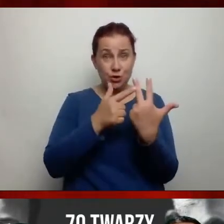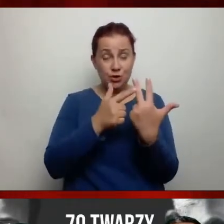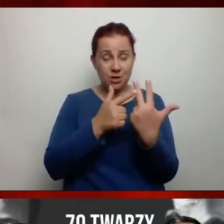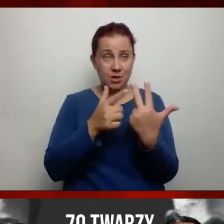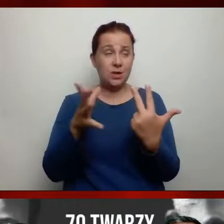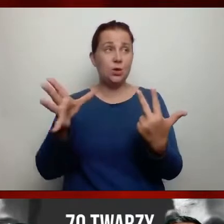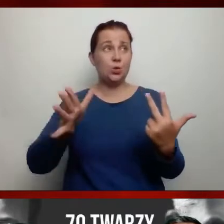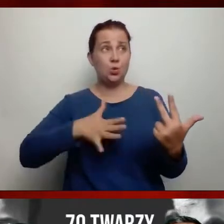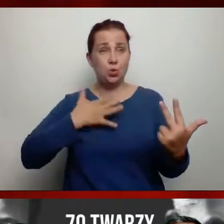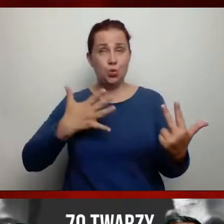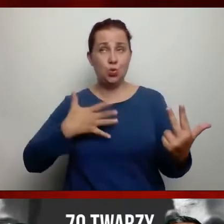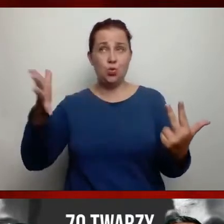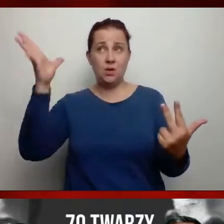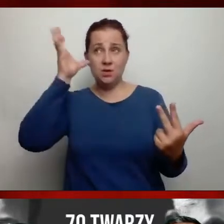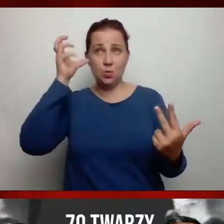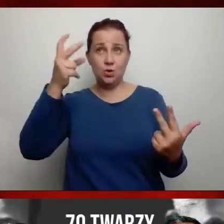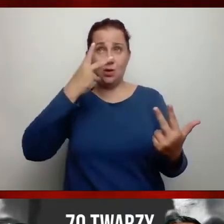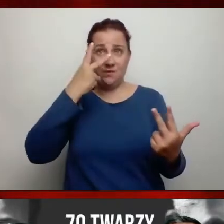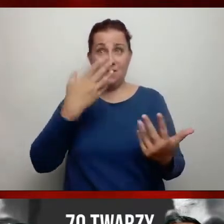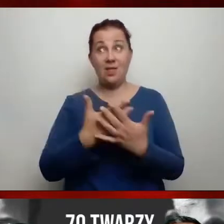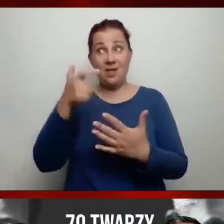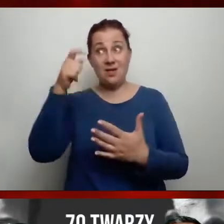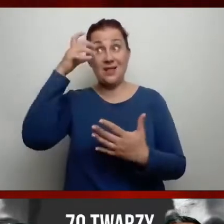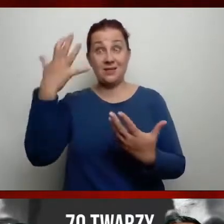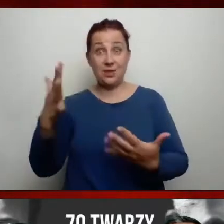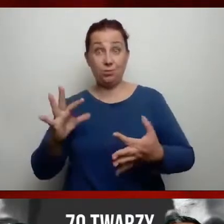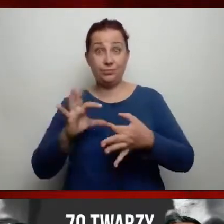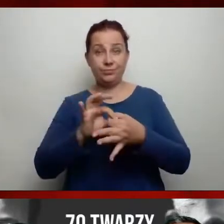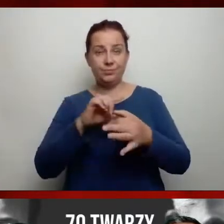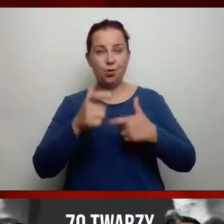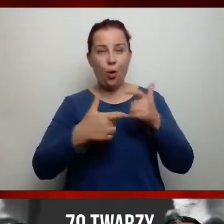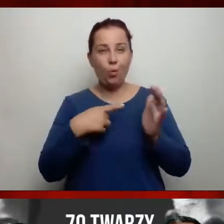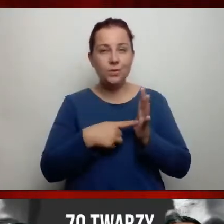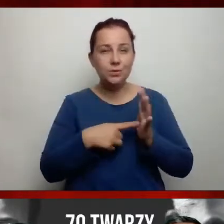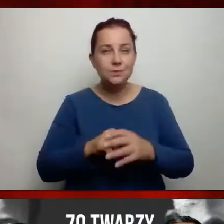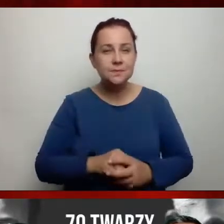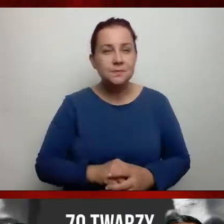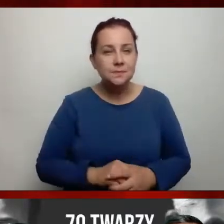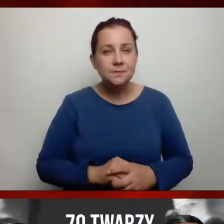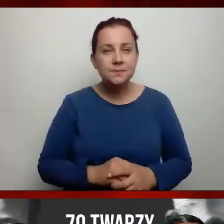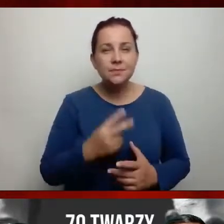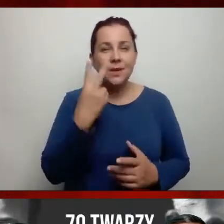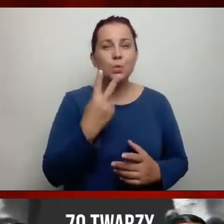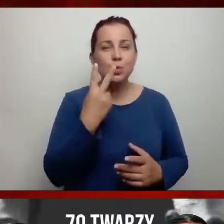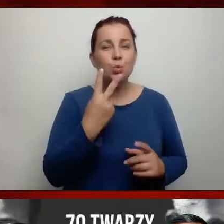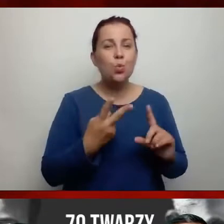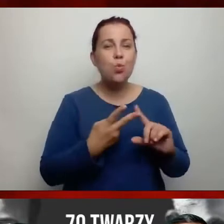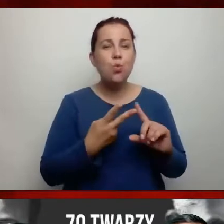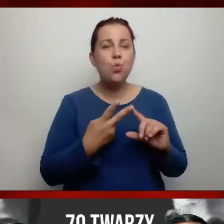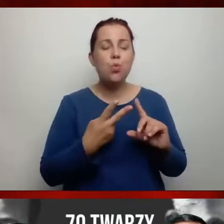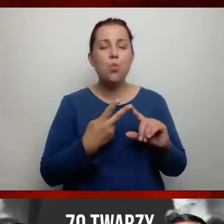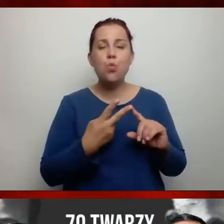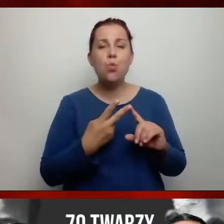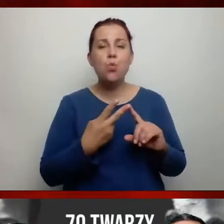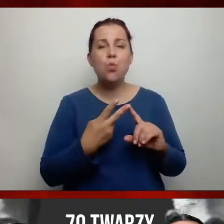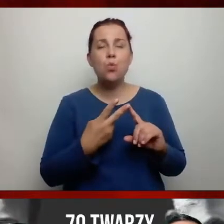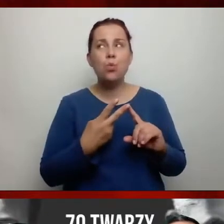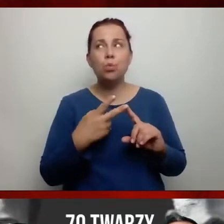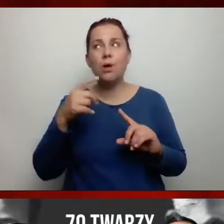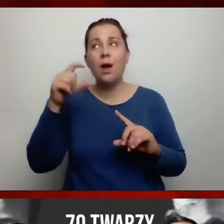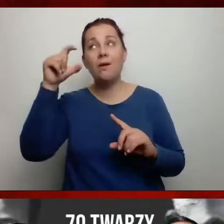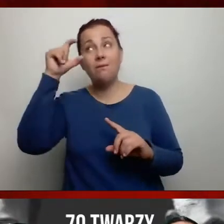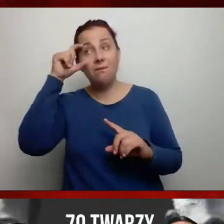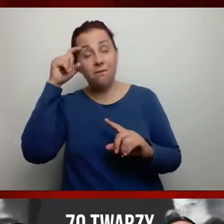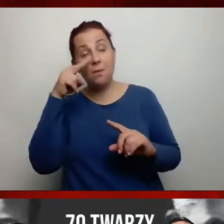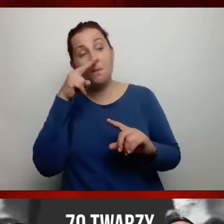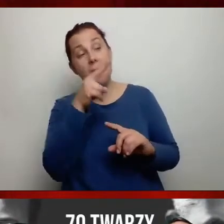i on na pewno, Jacek, chciał do tego nawiązać. Druga rzecz, którą na pewno cenił Witkacy, przepraszam, Jacek Witkacym, no to jest